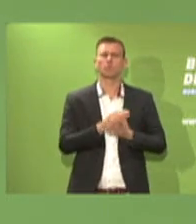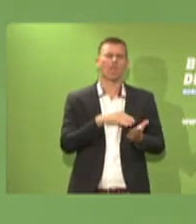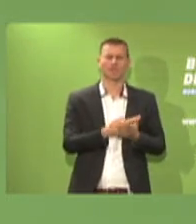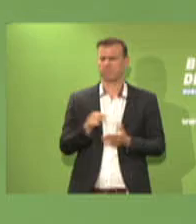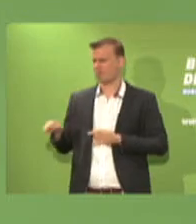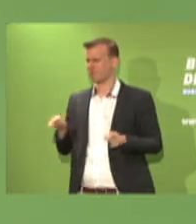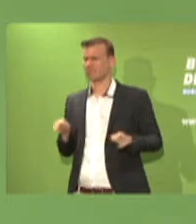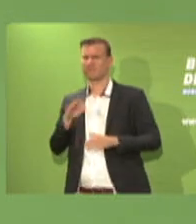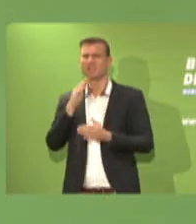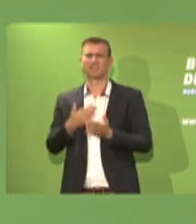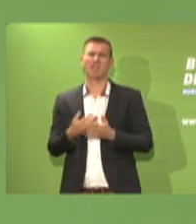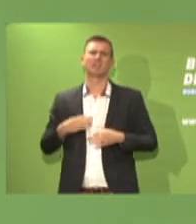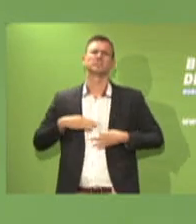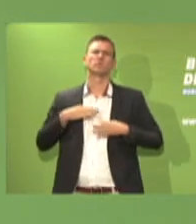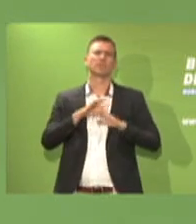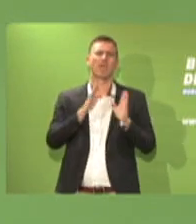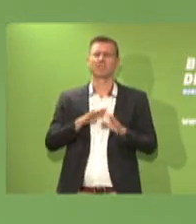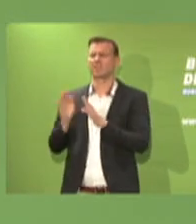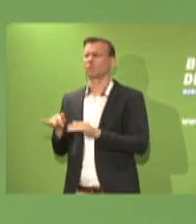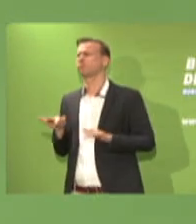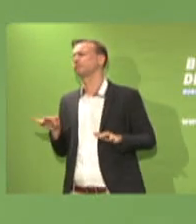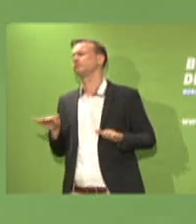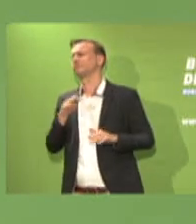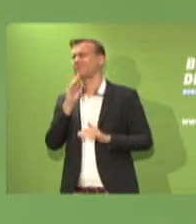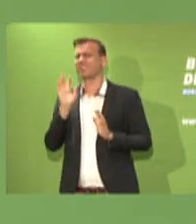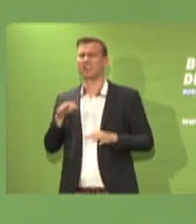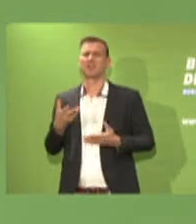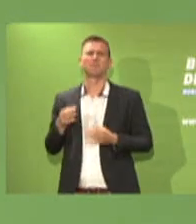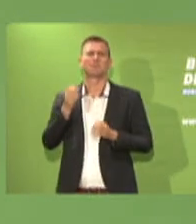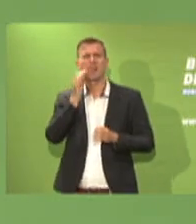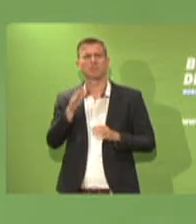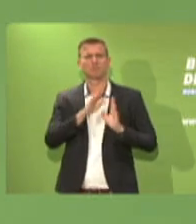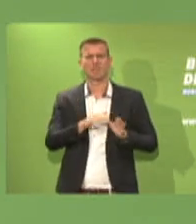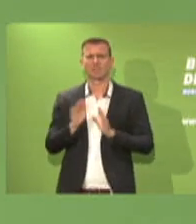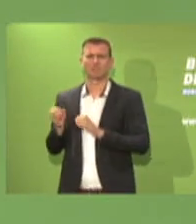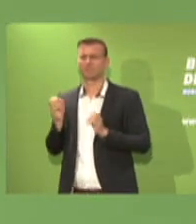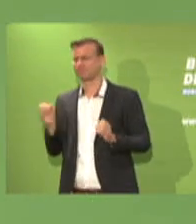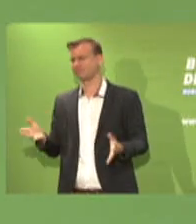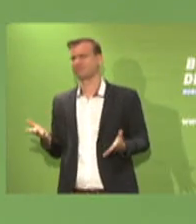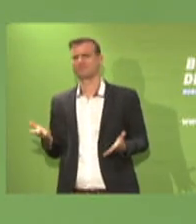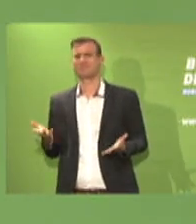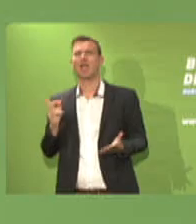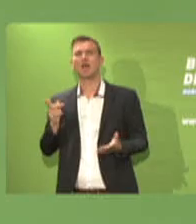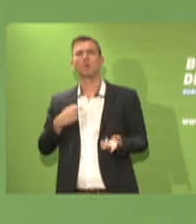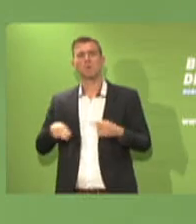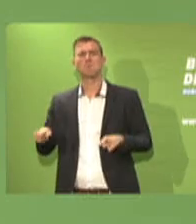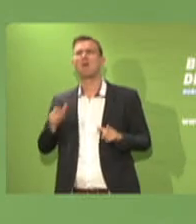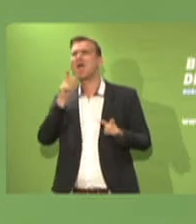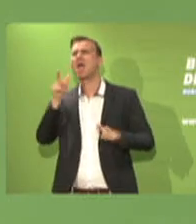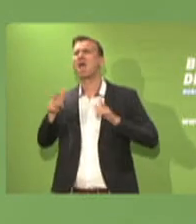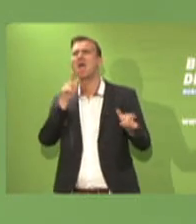was Gesundheitseinrichtungen angeht, Bildungseinrichtungen und. Gleichzeitig aber wird dort über Wohnungsnot